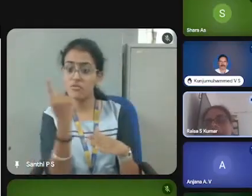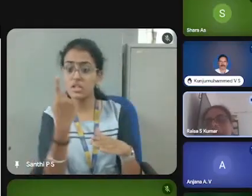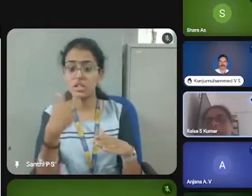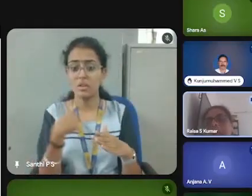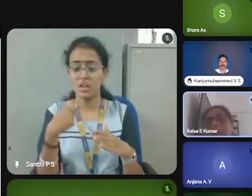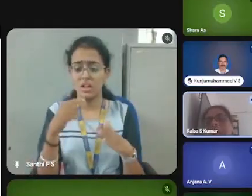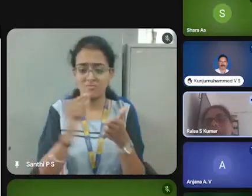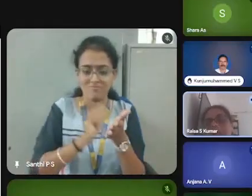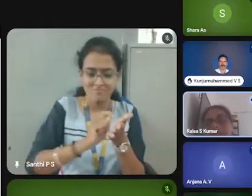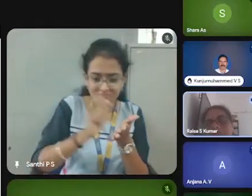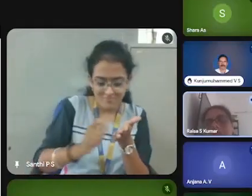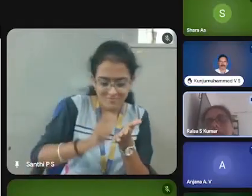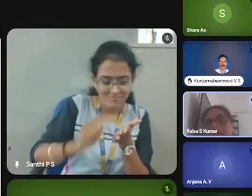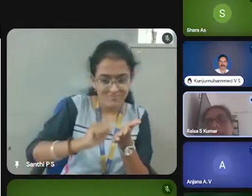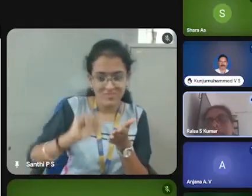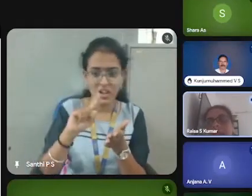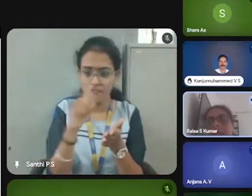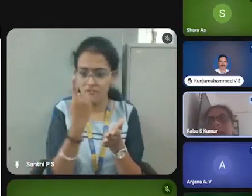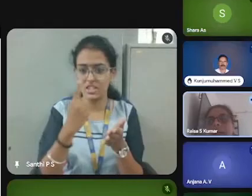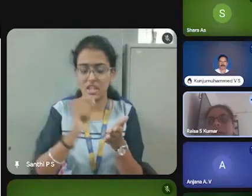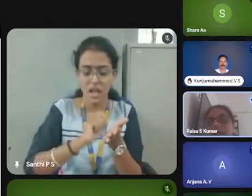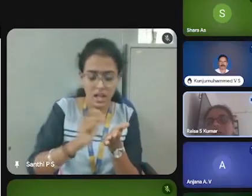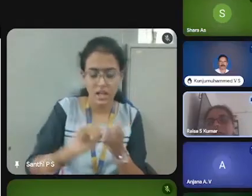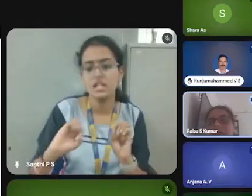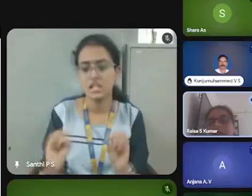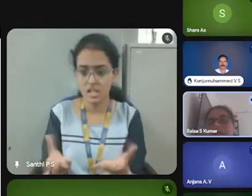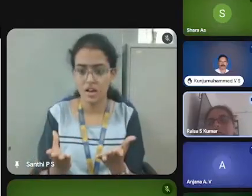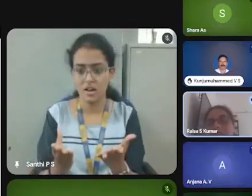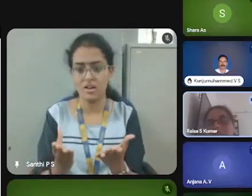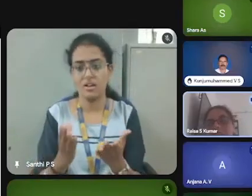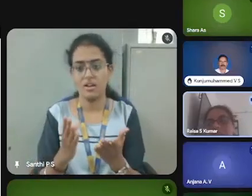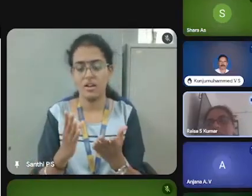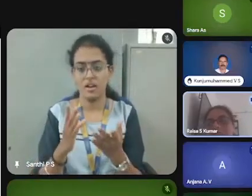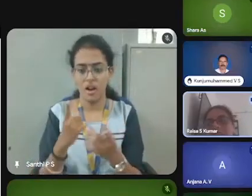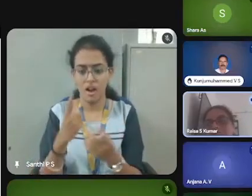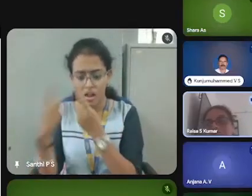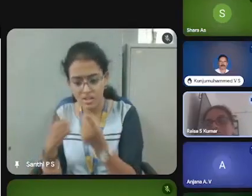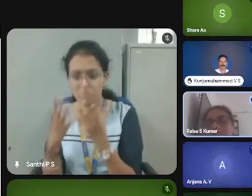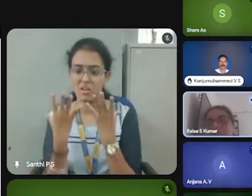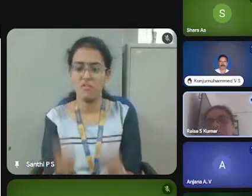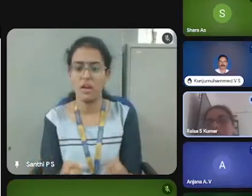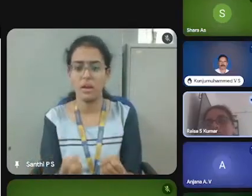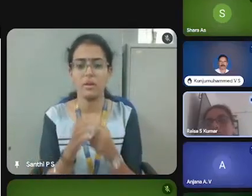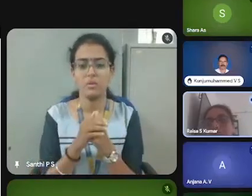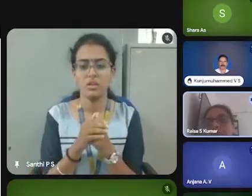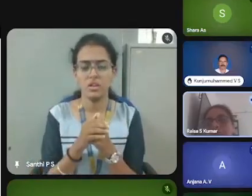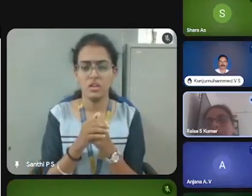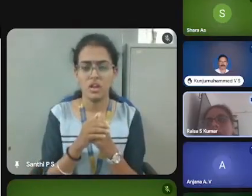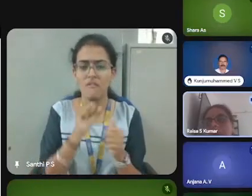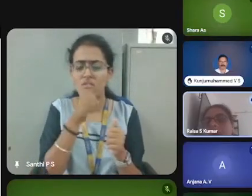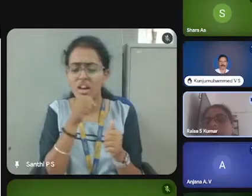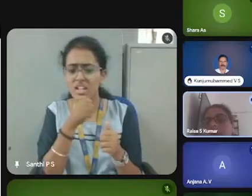പാറ്റേൺ റൈറ്റിംഗ് പോലെ കൊടുത്തിട്ട് ജസ്റ്റ് ഹാൻഡ് റൈറ്റിംഗ് സ്റ്റാർട്ട് ചെയ്യാം. സോ അതിന് ഒരു അസസ്മെന്റ് എന്തായാലും വേണ്ടി വരും. സോ വയസ്സും